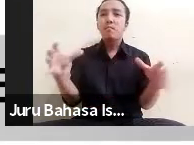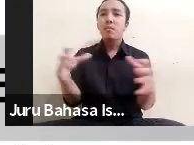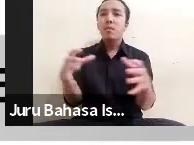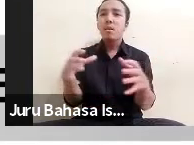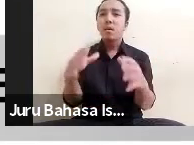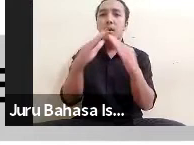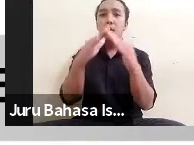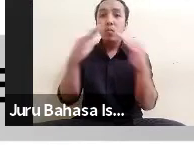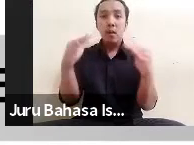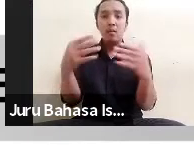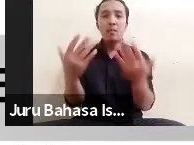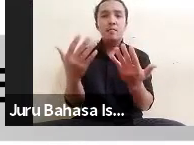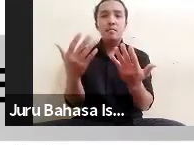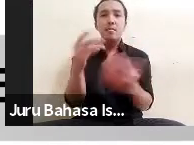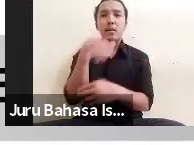punya apa namanya